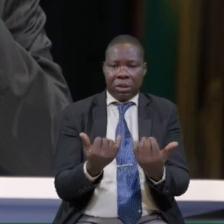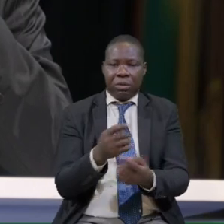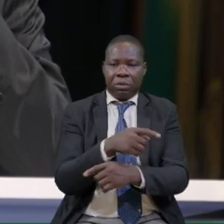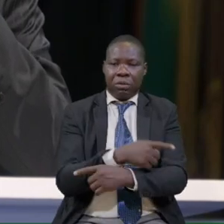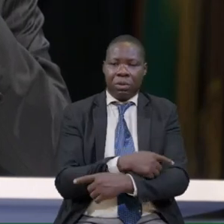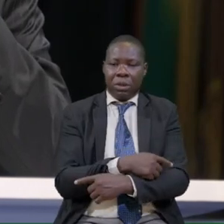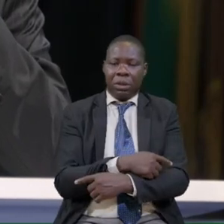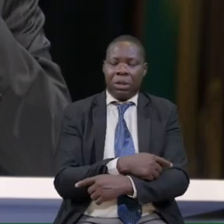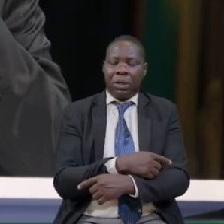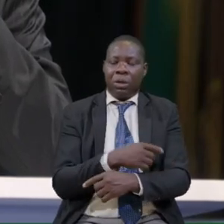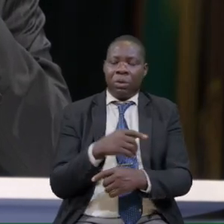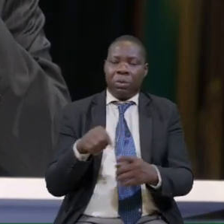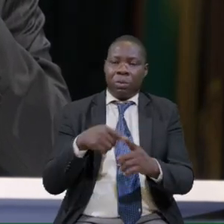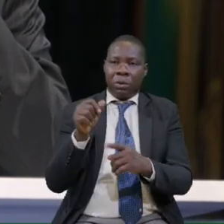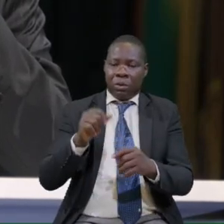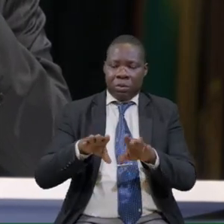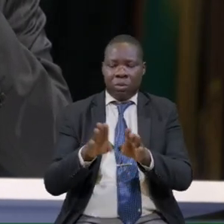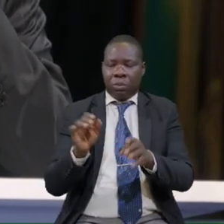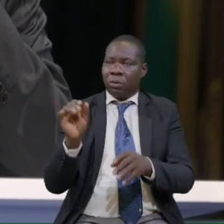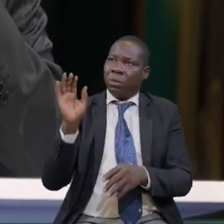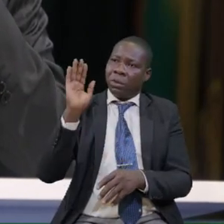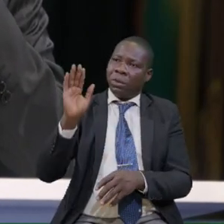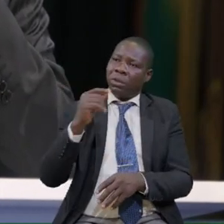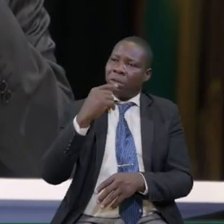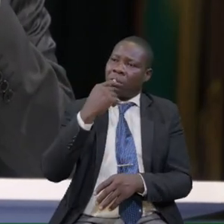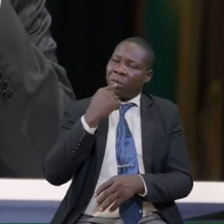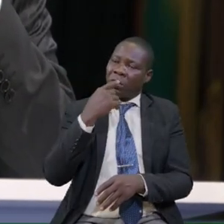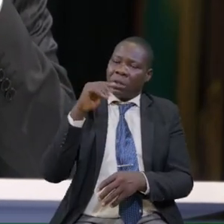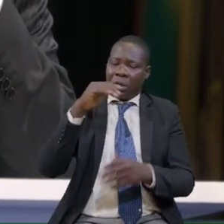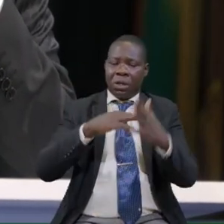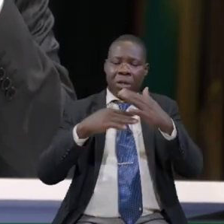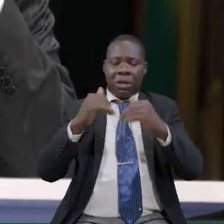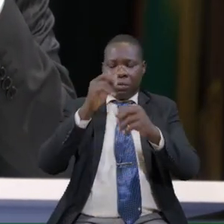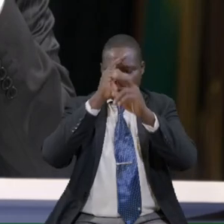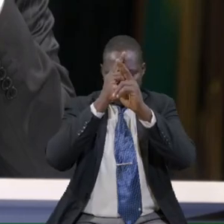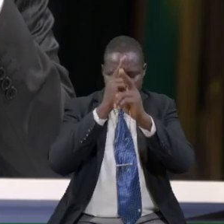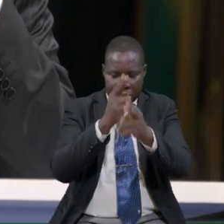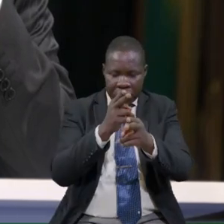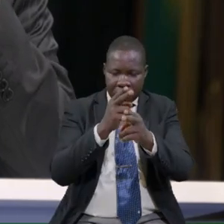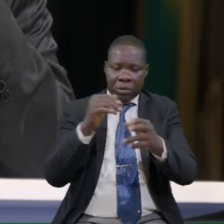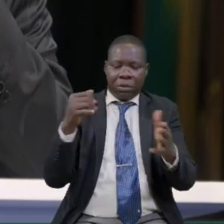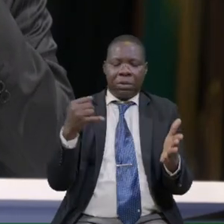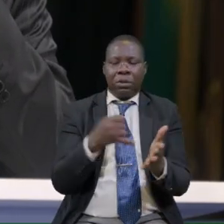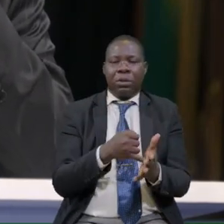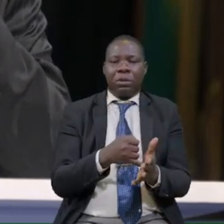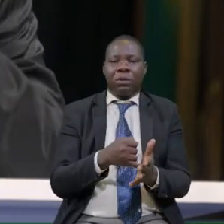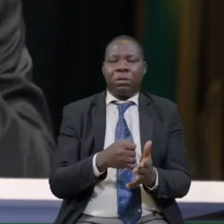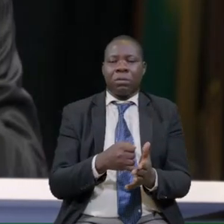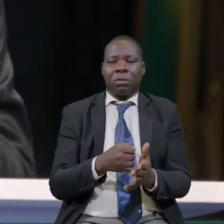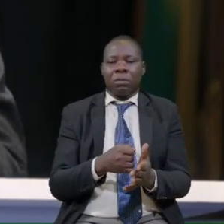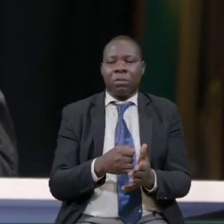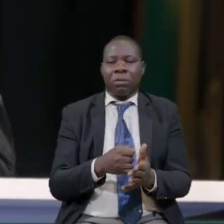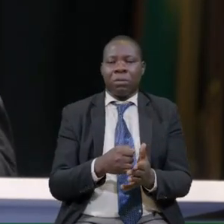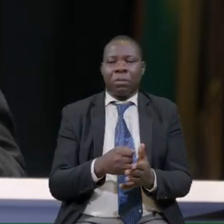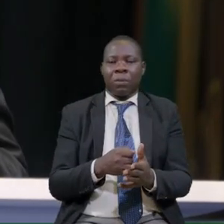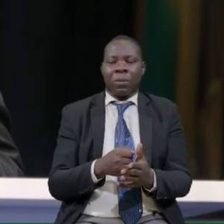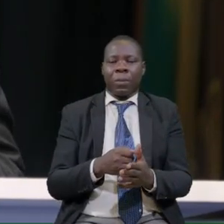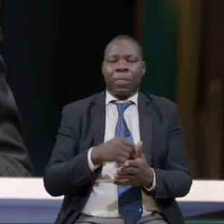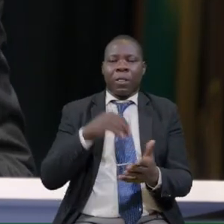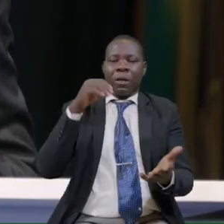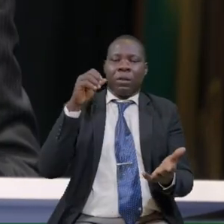ouvrira sa bouche pour prier pour nous, le ciel va l'honorer. Des